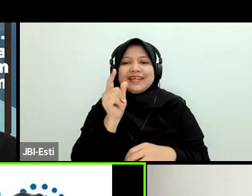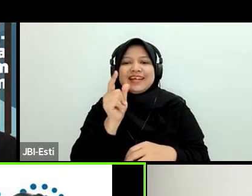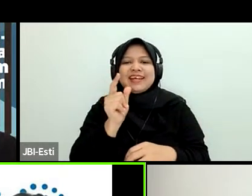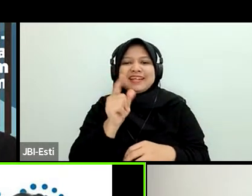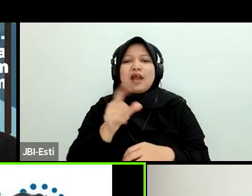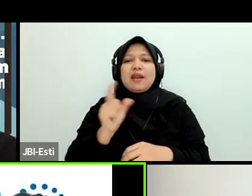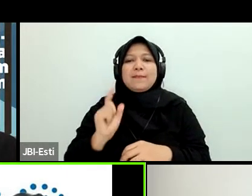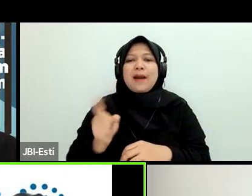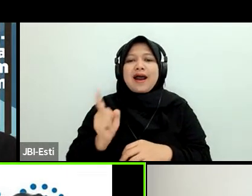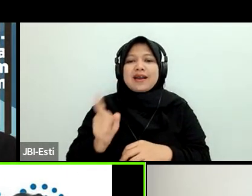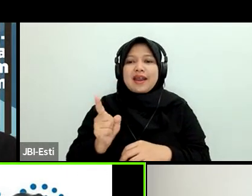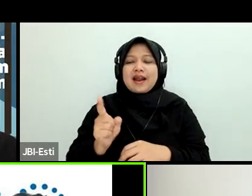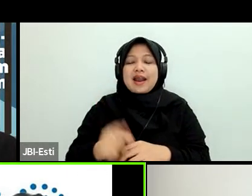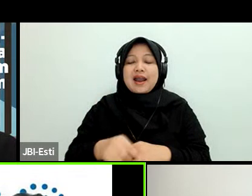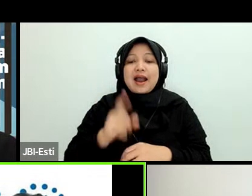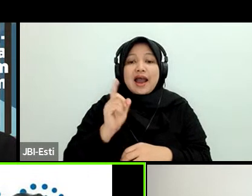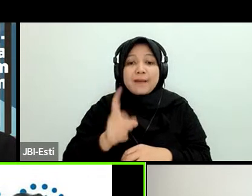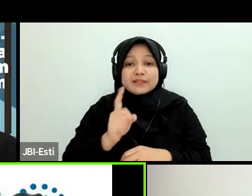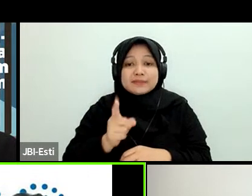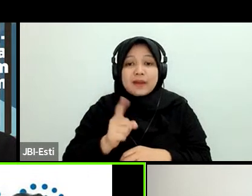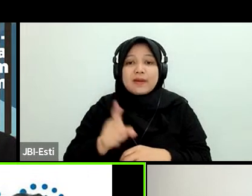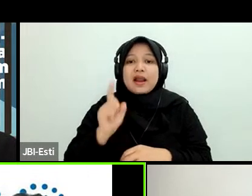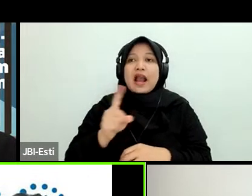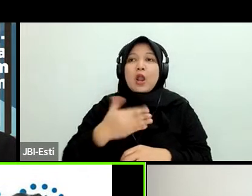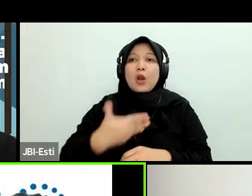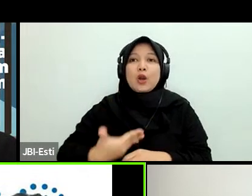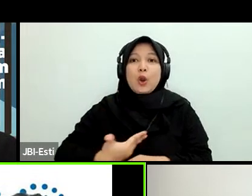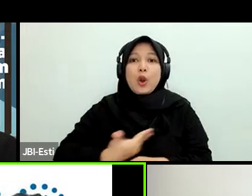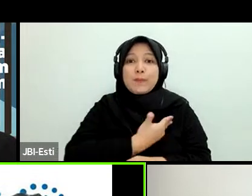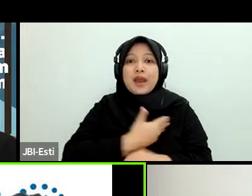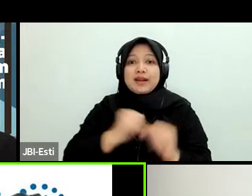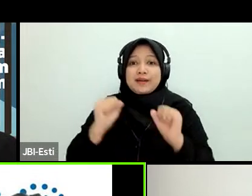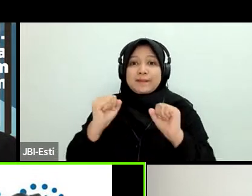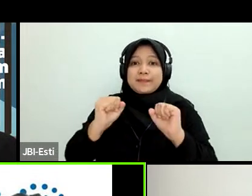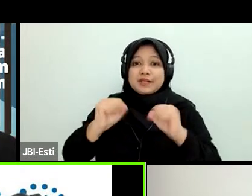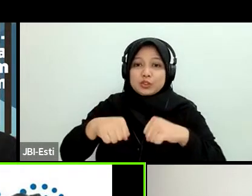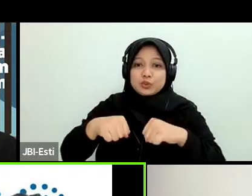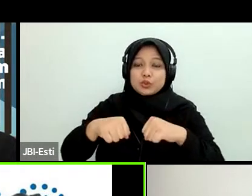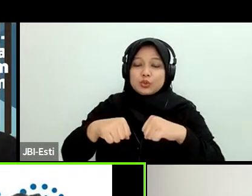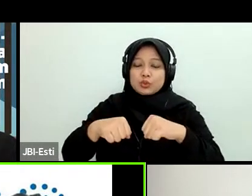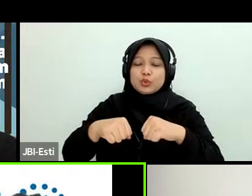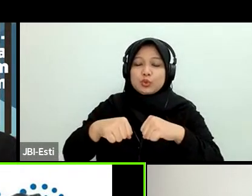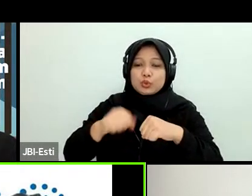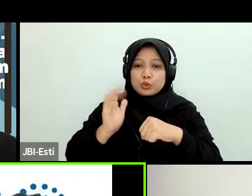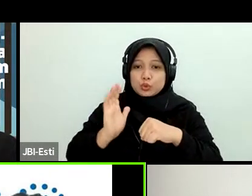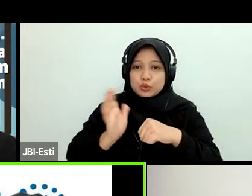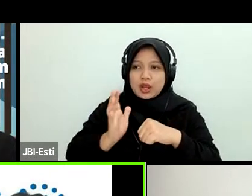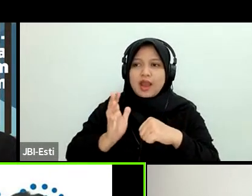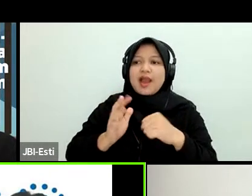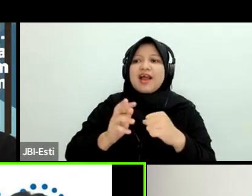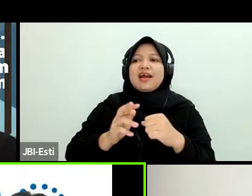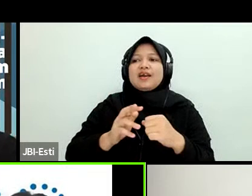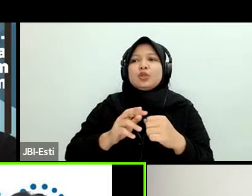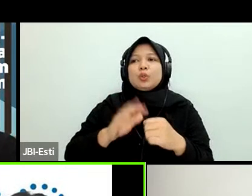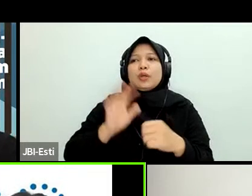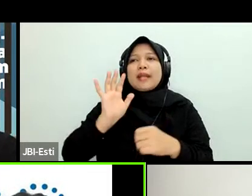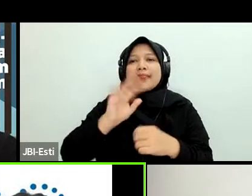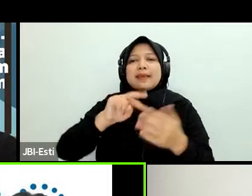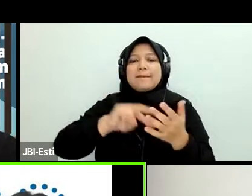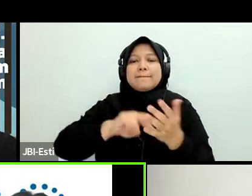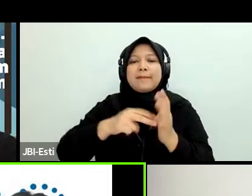persetujuan korban itu akan memiliki makna yang bias juga